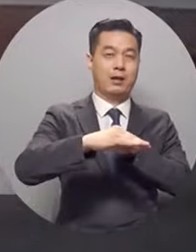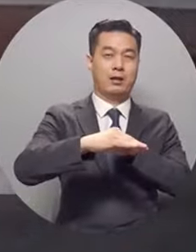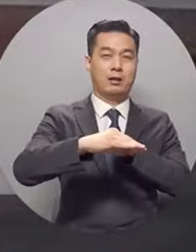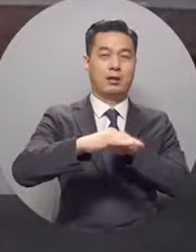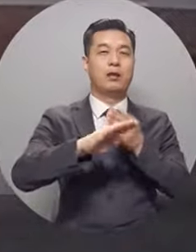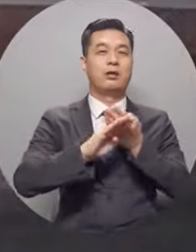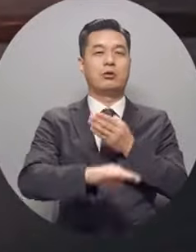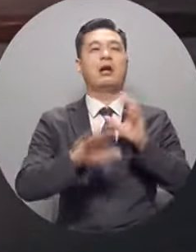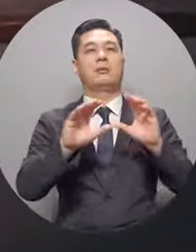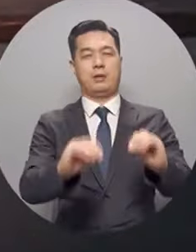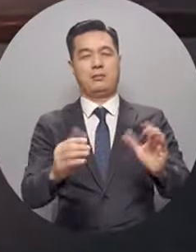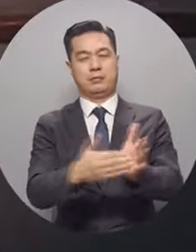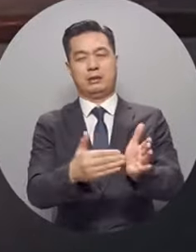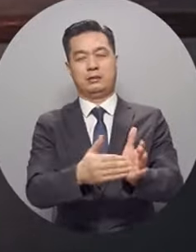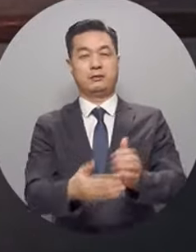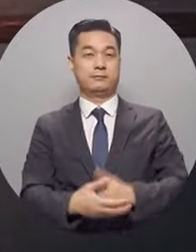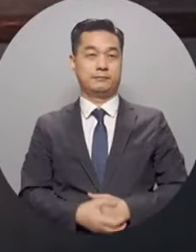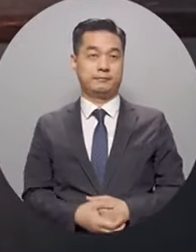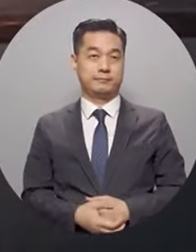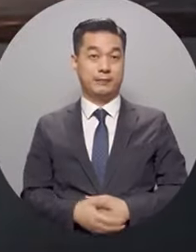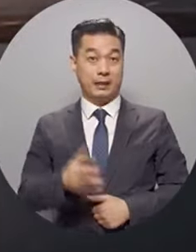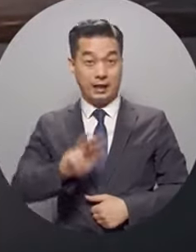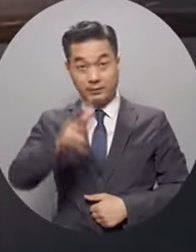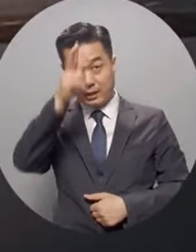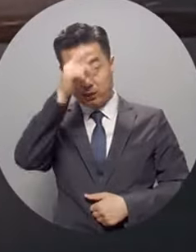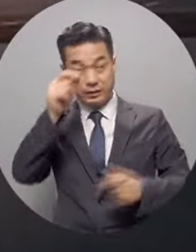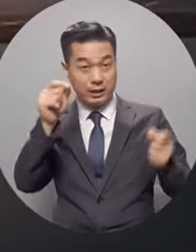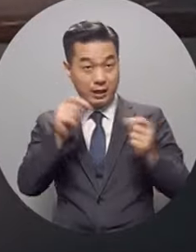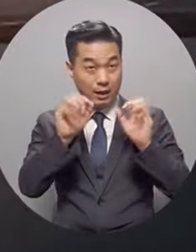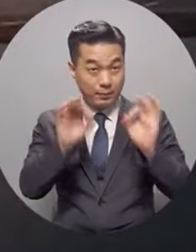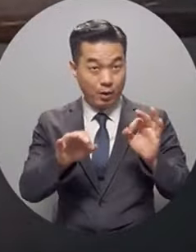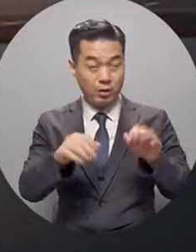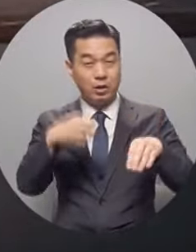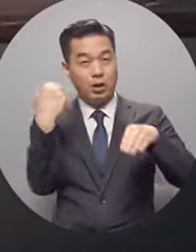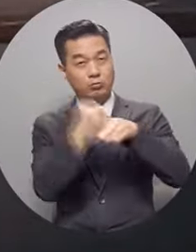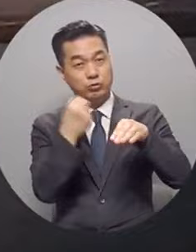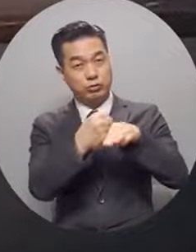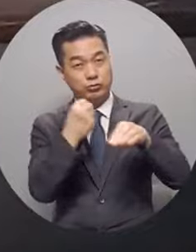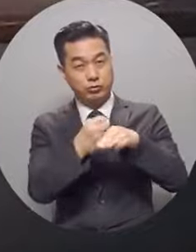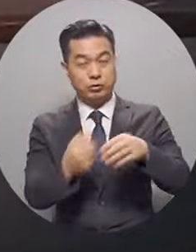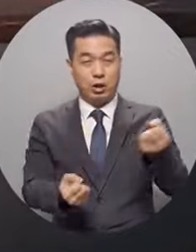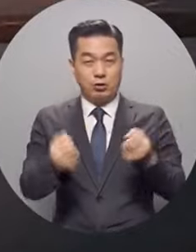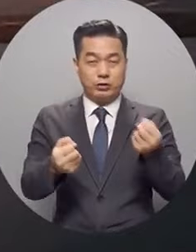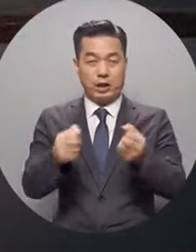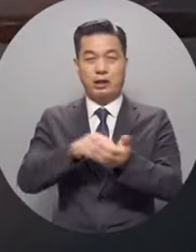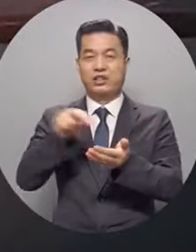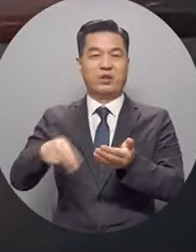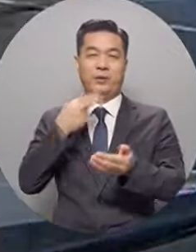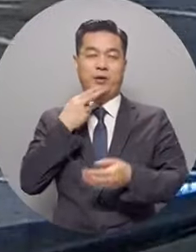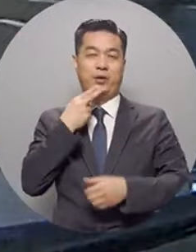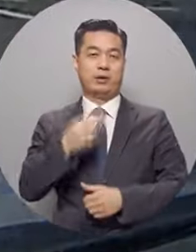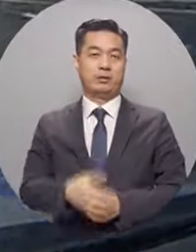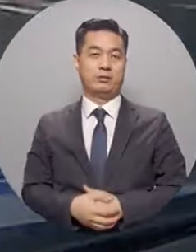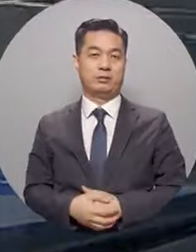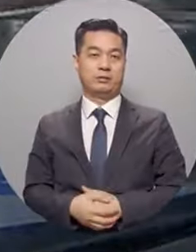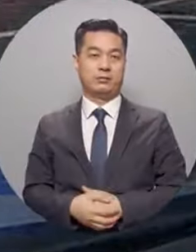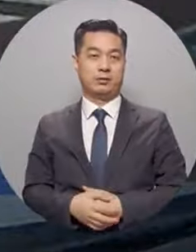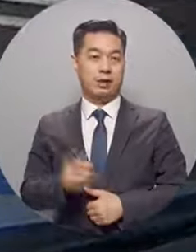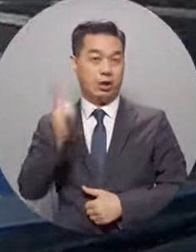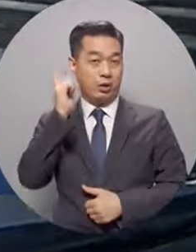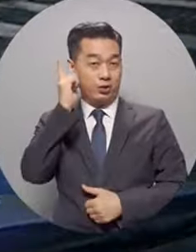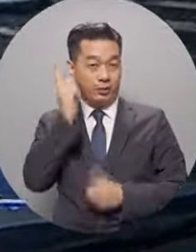도주극 끝납니다 하지만 경찰이 다가가 문을 두드려도 운전자는 나오지 않습니다 휴대폰만